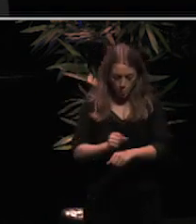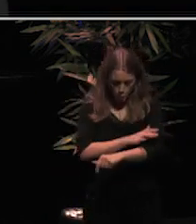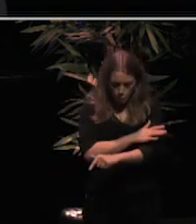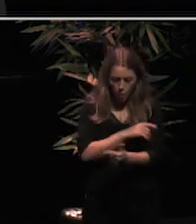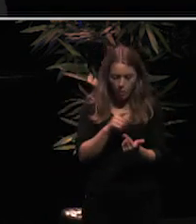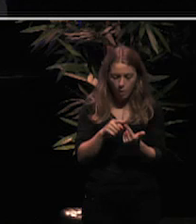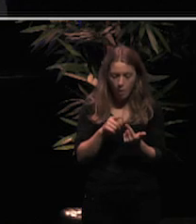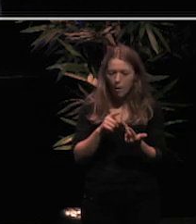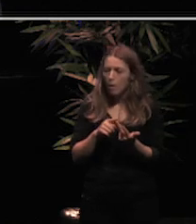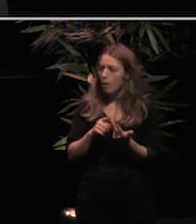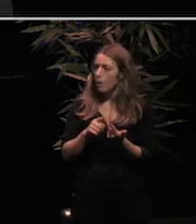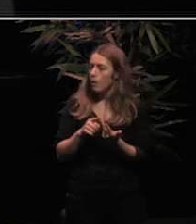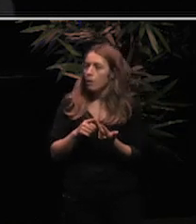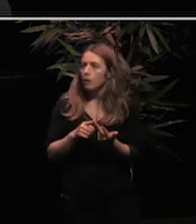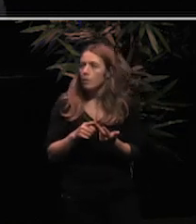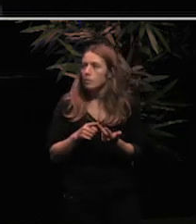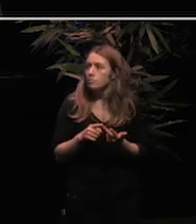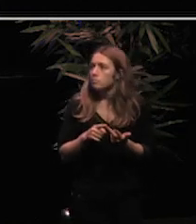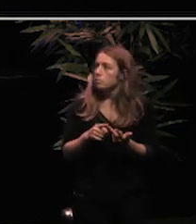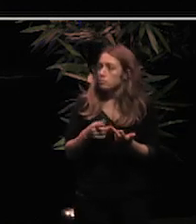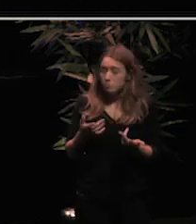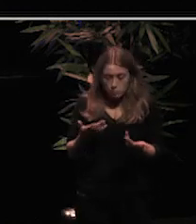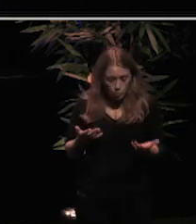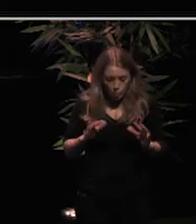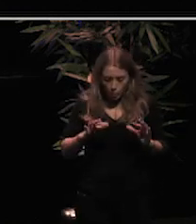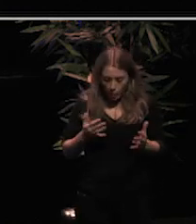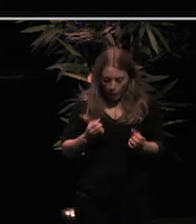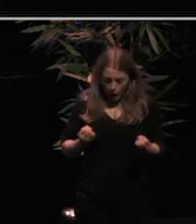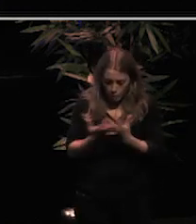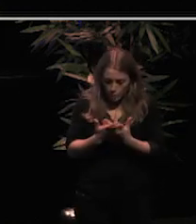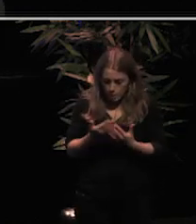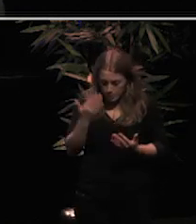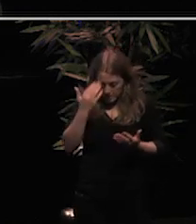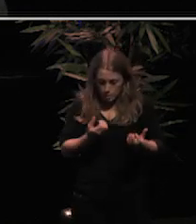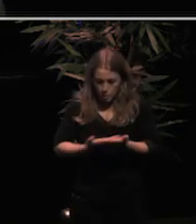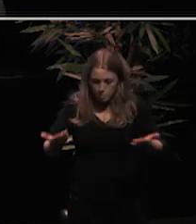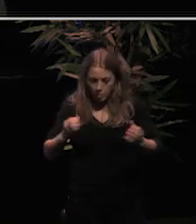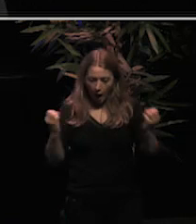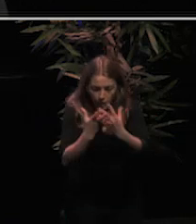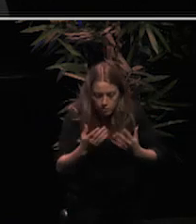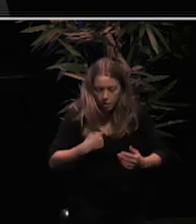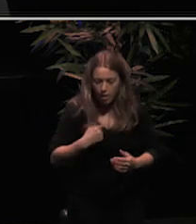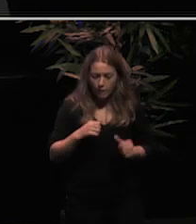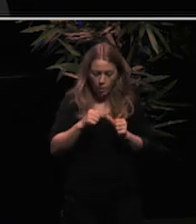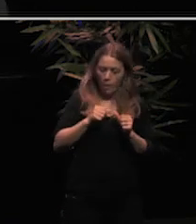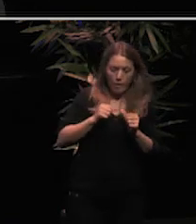Et puis comment réagir en fait aussi dans différents cas de figure, parce qu'on